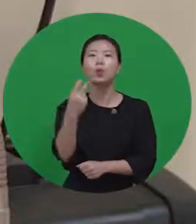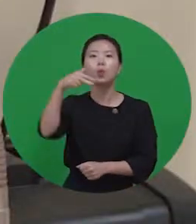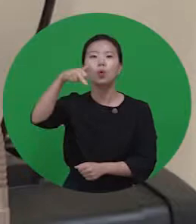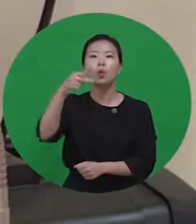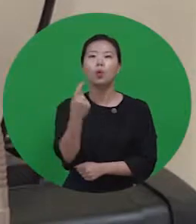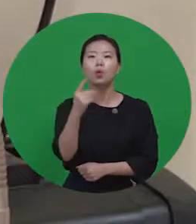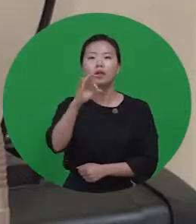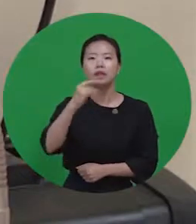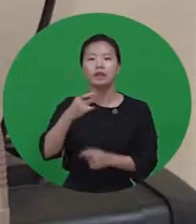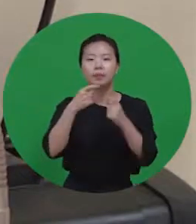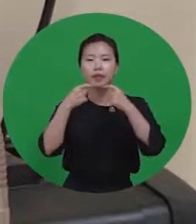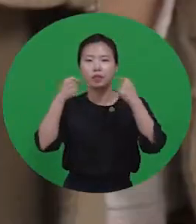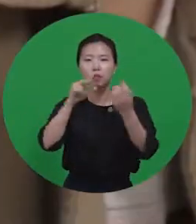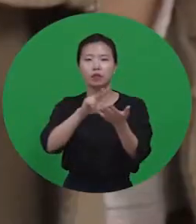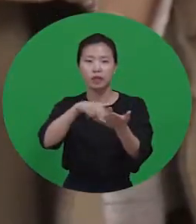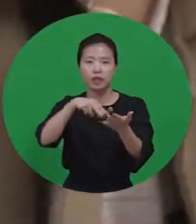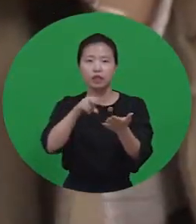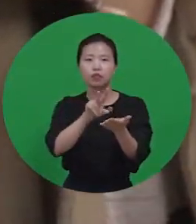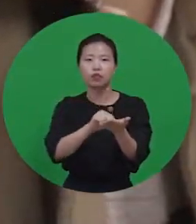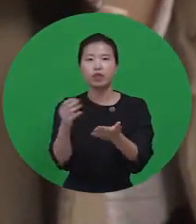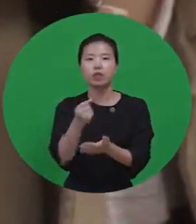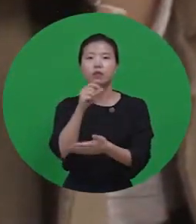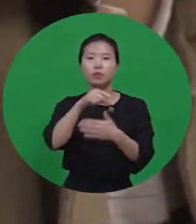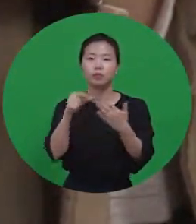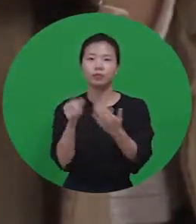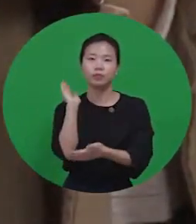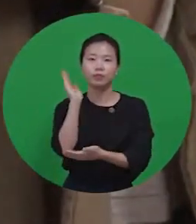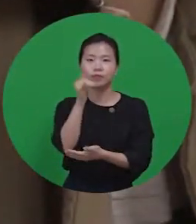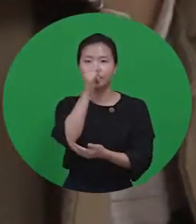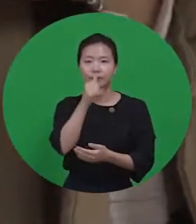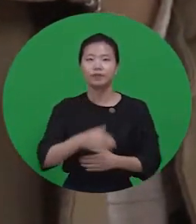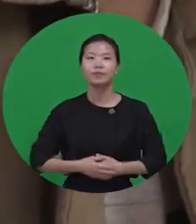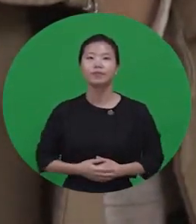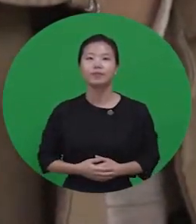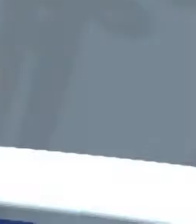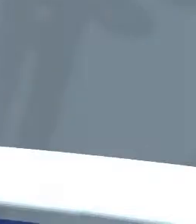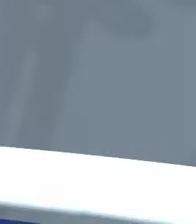동안 쇼코의 미소 읽기란 주제로 강의를 이어나갔습니다.